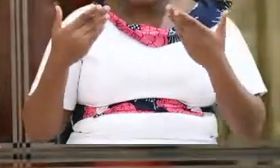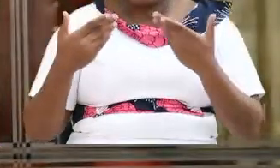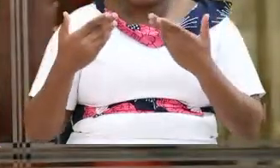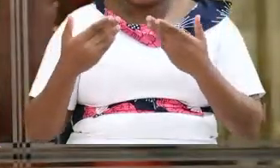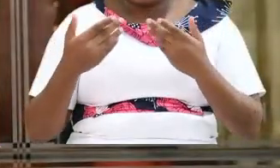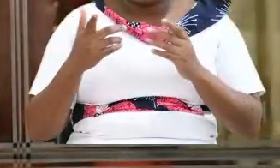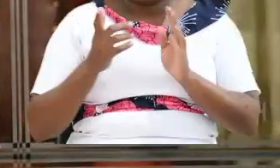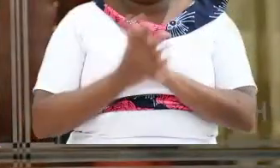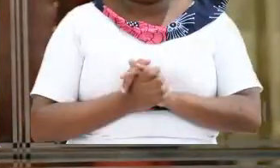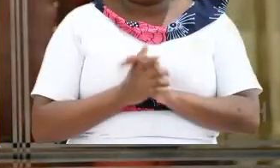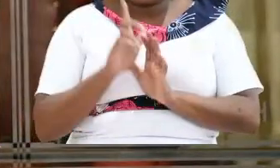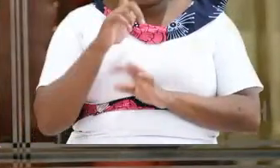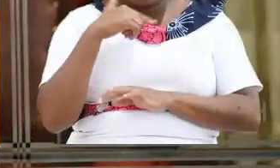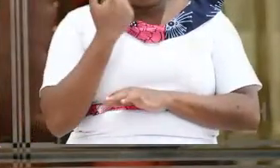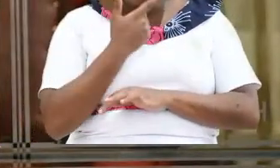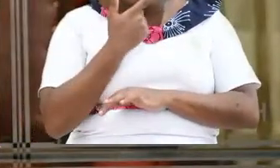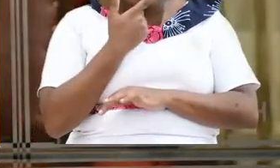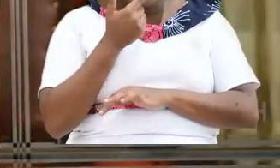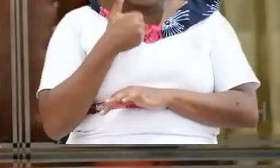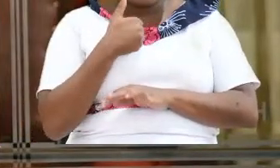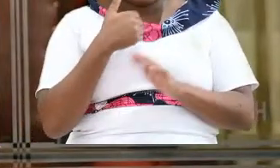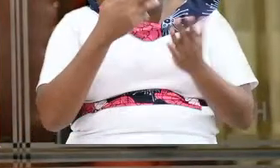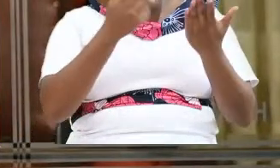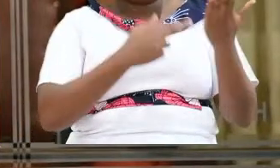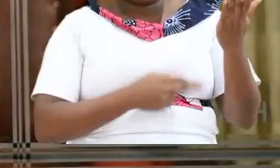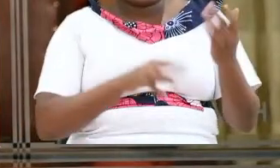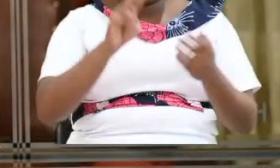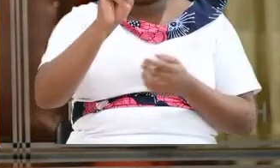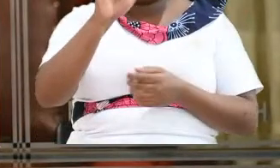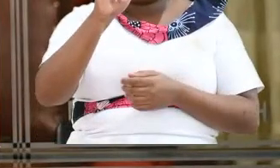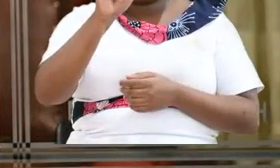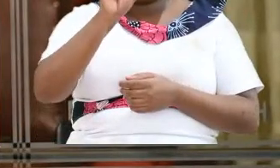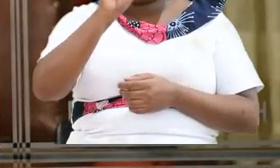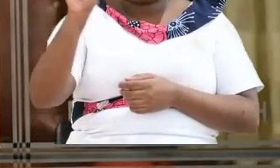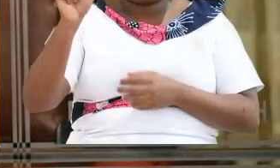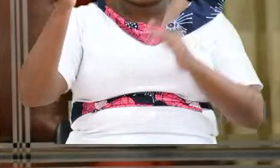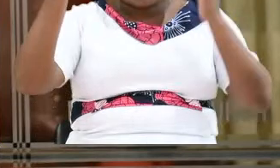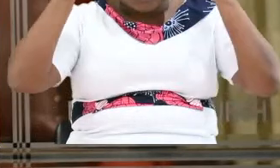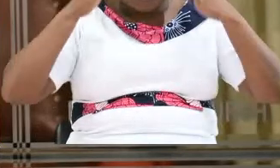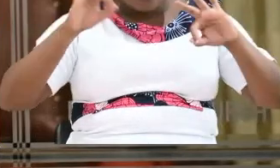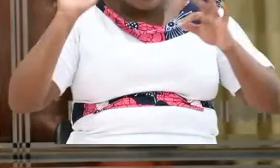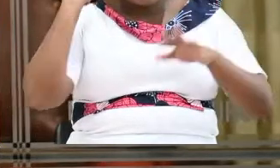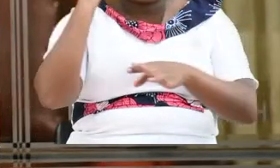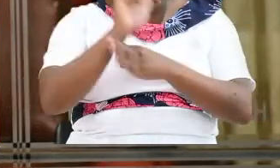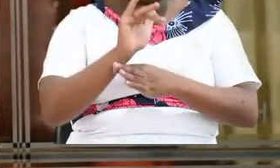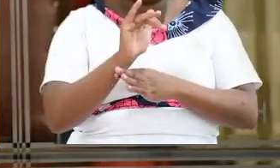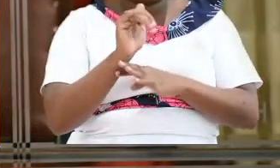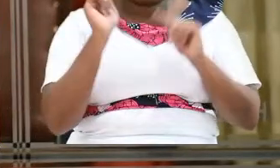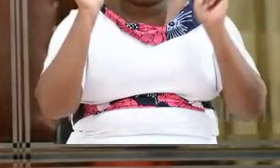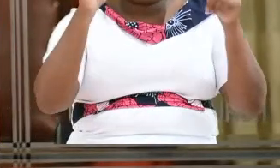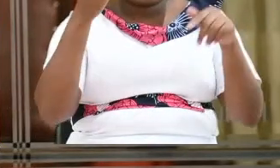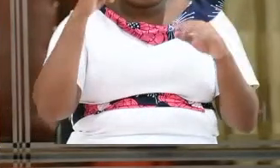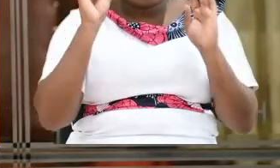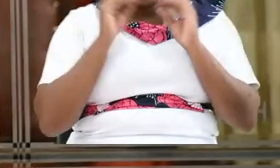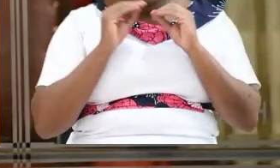Kwa wale ambao walijiandikisha kwa mass wedding, tunaombwa kuhudhuria mkutano